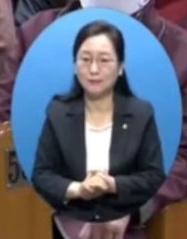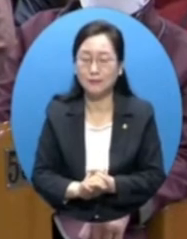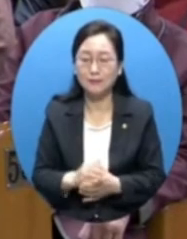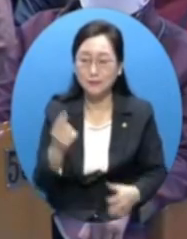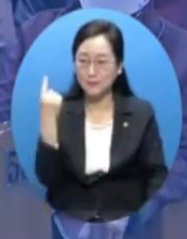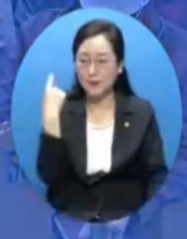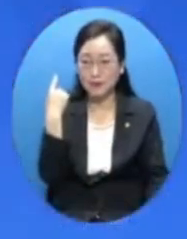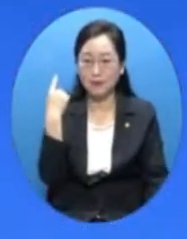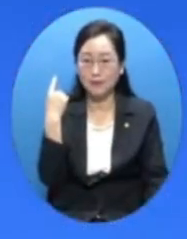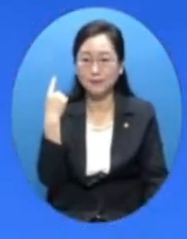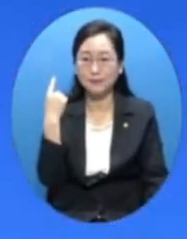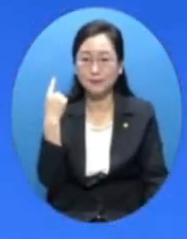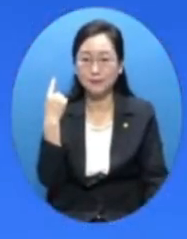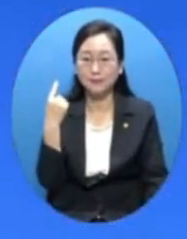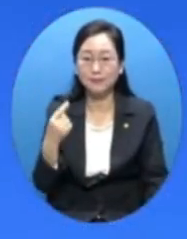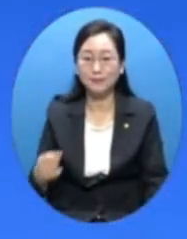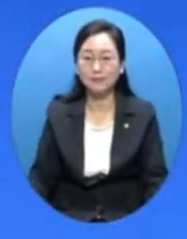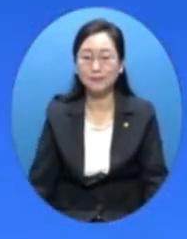어저께